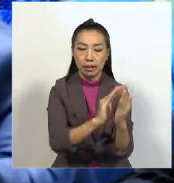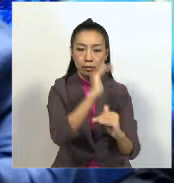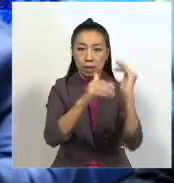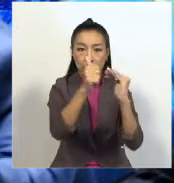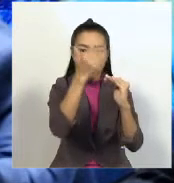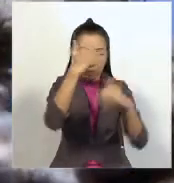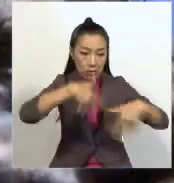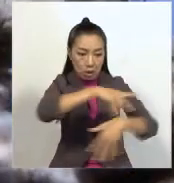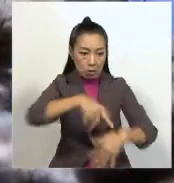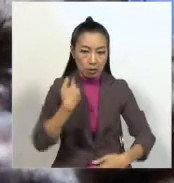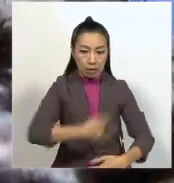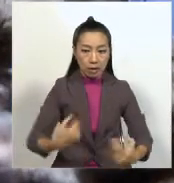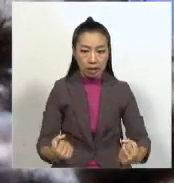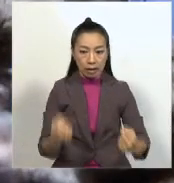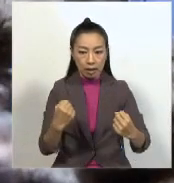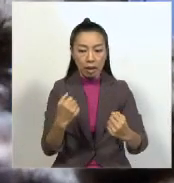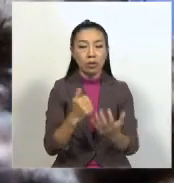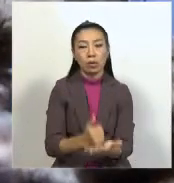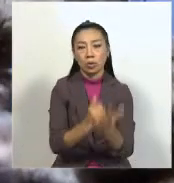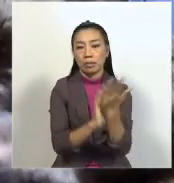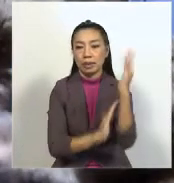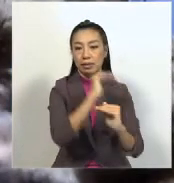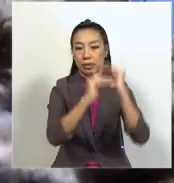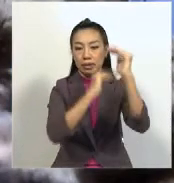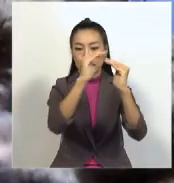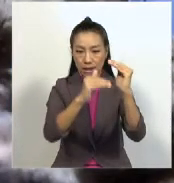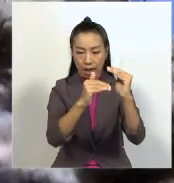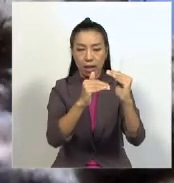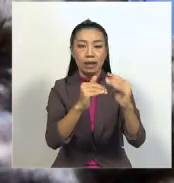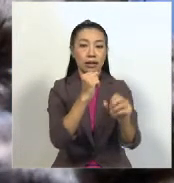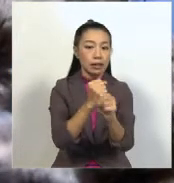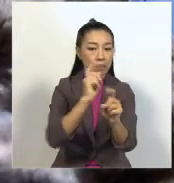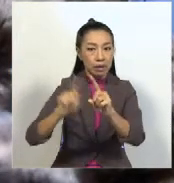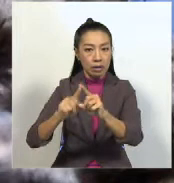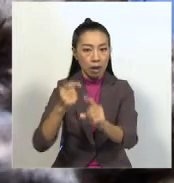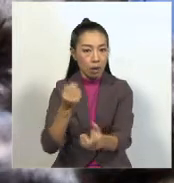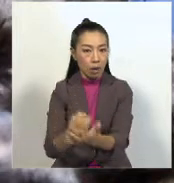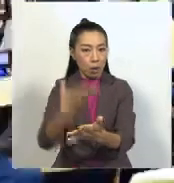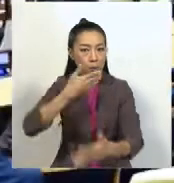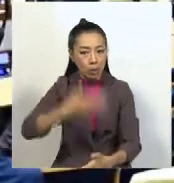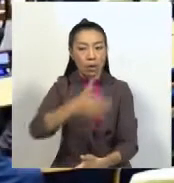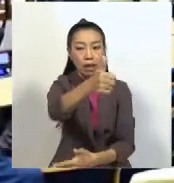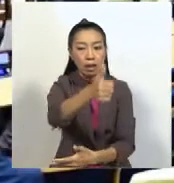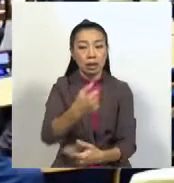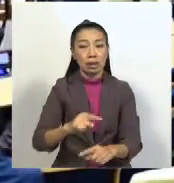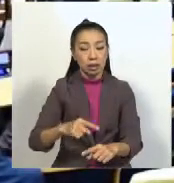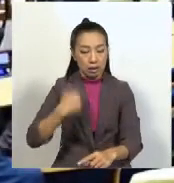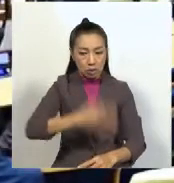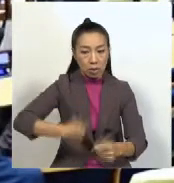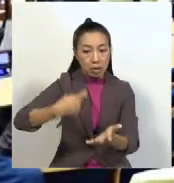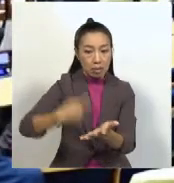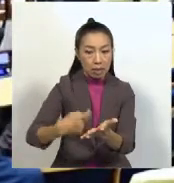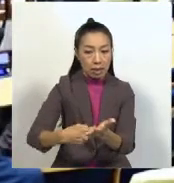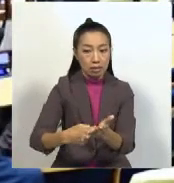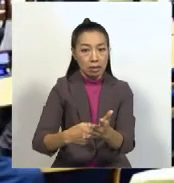การพัฒนาประเทศให้มีความมั่นคงมั่งคั่งและยั่งยืนเป้าหมายการมีหลักประกันสุขภาพทั่วหน้าสามารถทำได้จริงหากมี